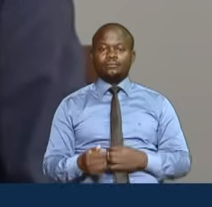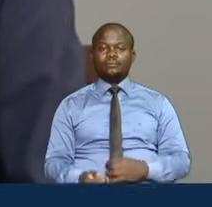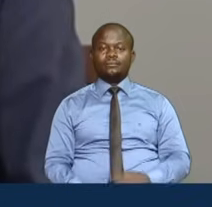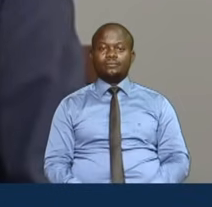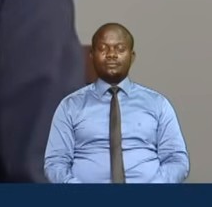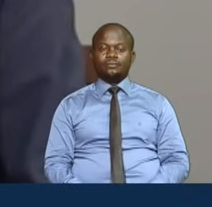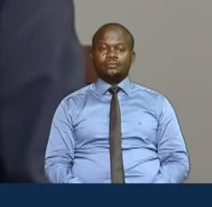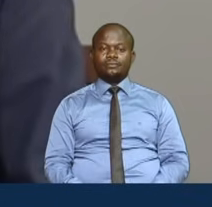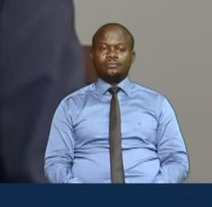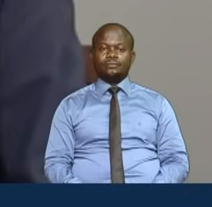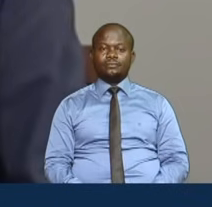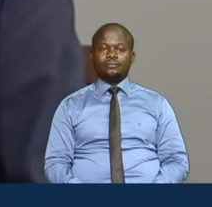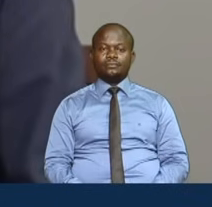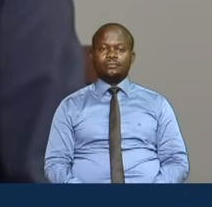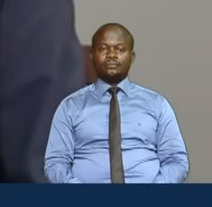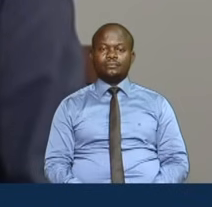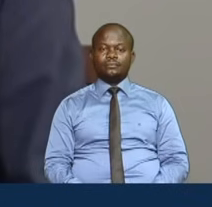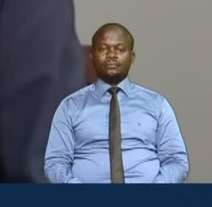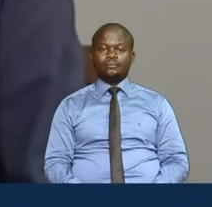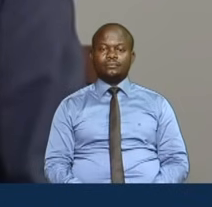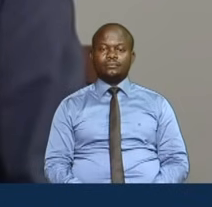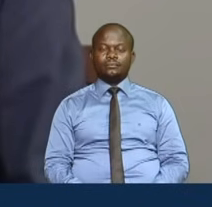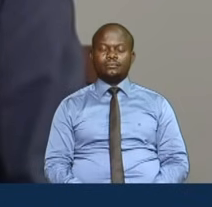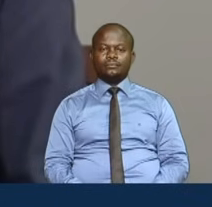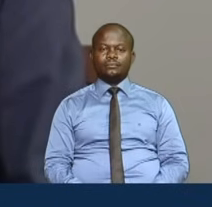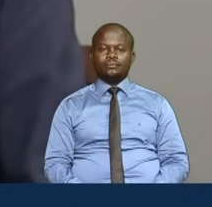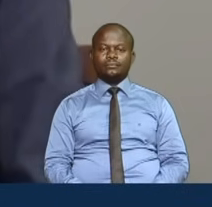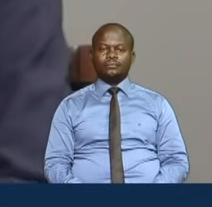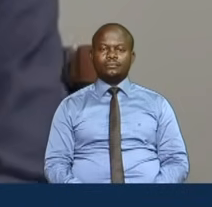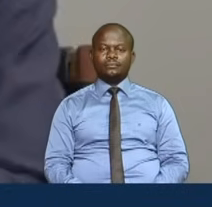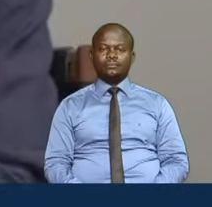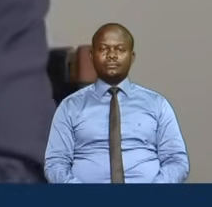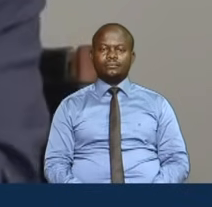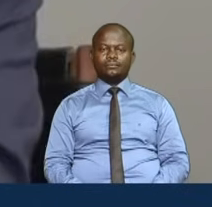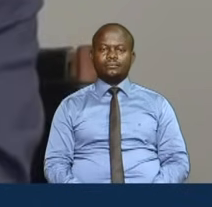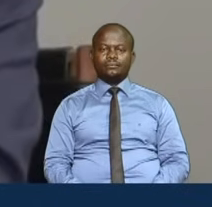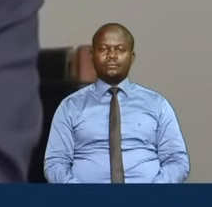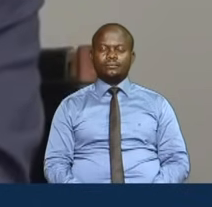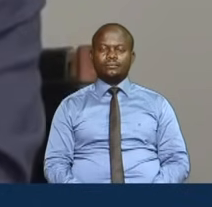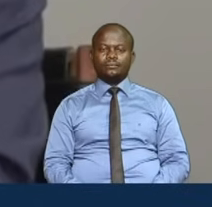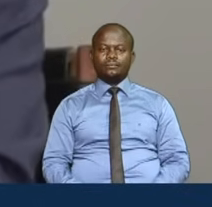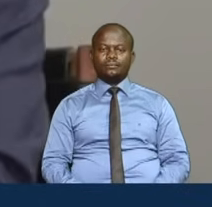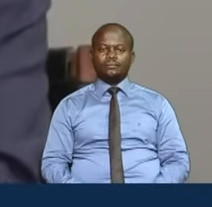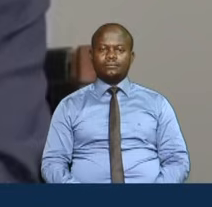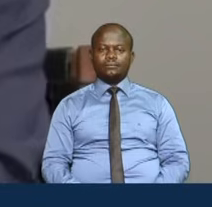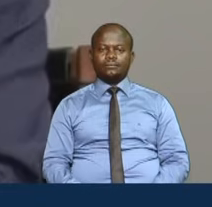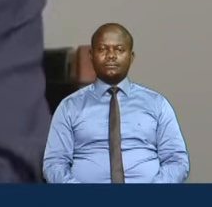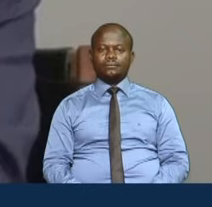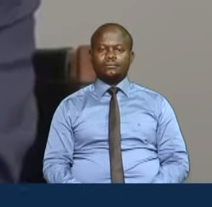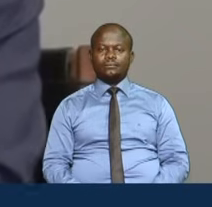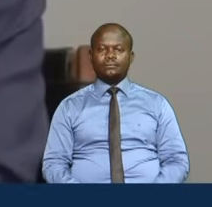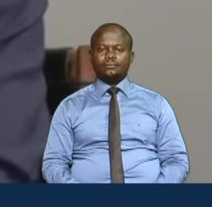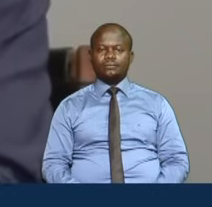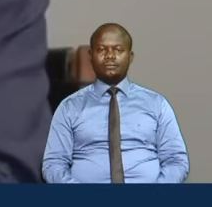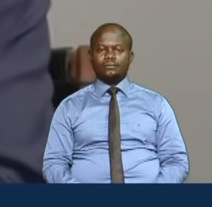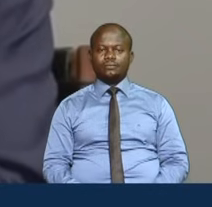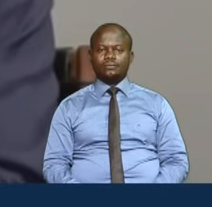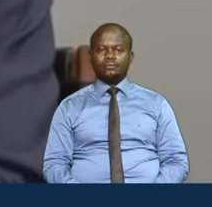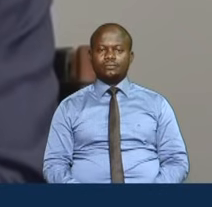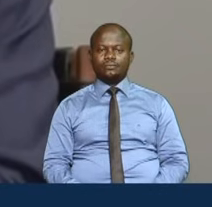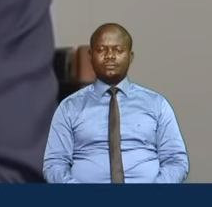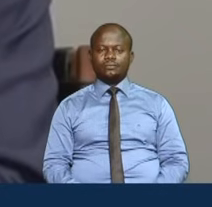The biggest problem with the DRC today is not even the issue of M23. M23 is a repercussion